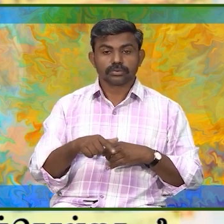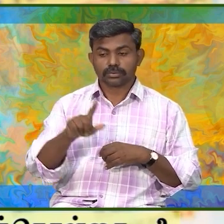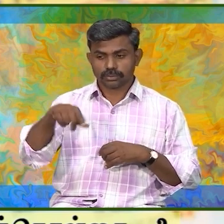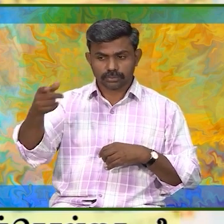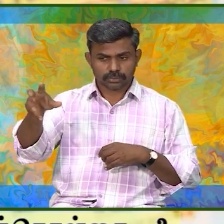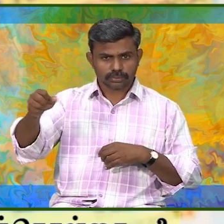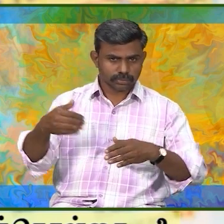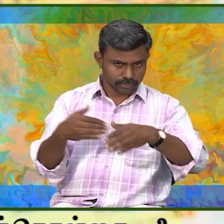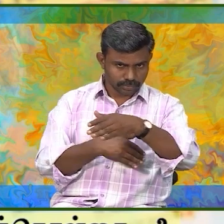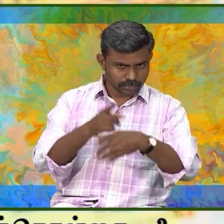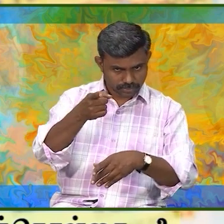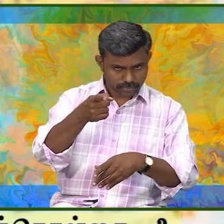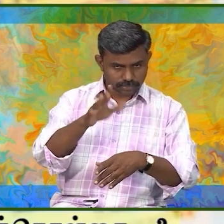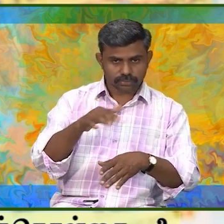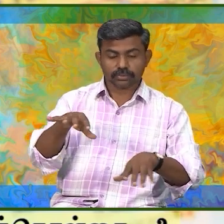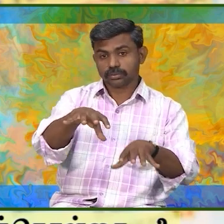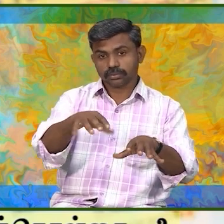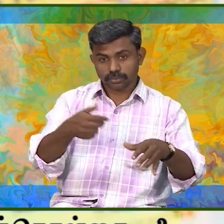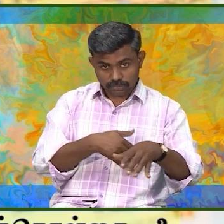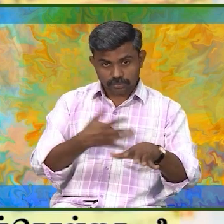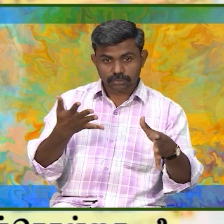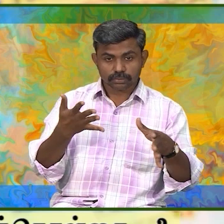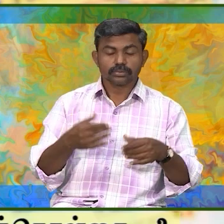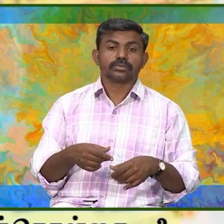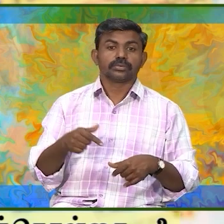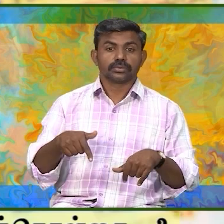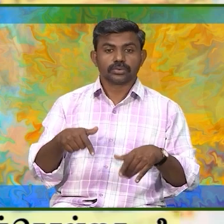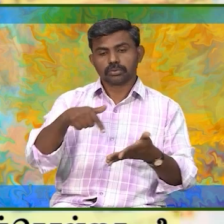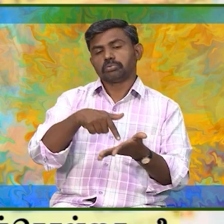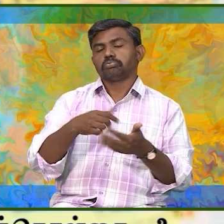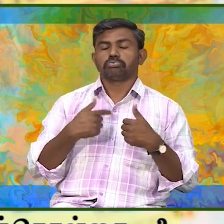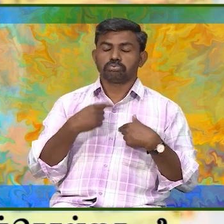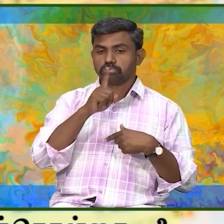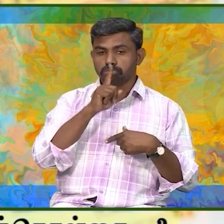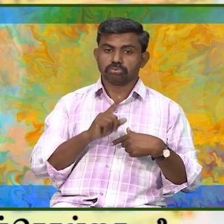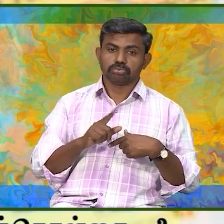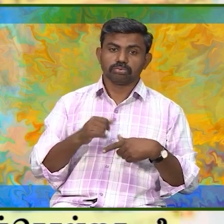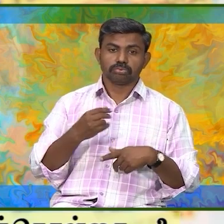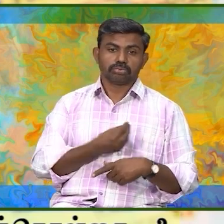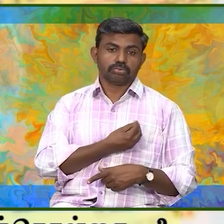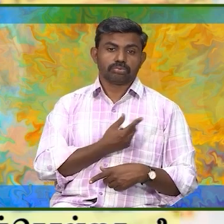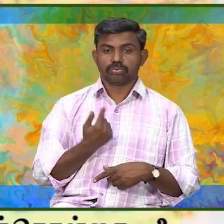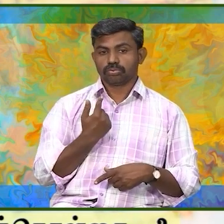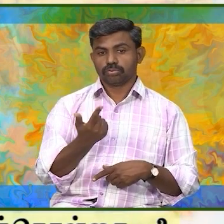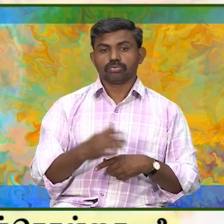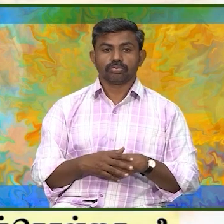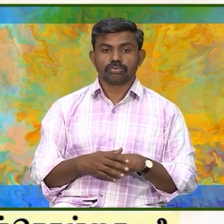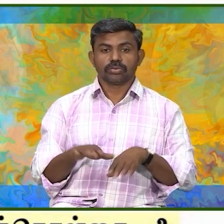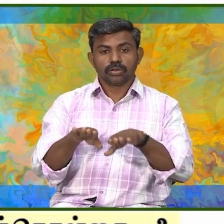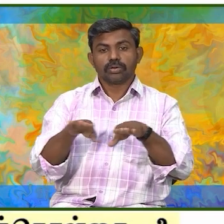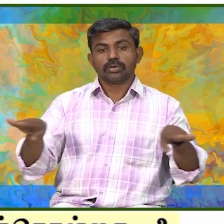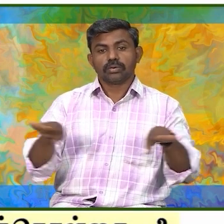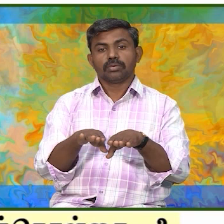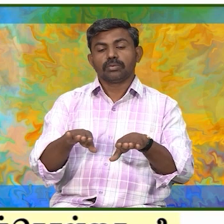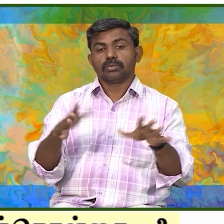தேவை கிடையாது, அடுத்தவங்களுடைய இடமும் நமக்கு தேவை கிடையாது. அப்போது நம்ம இடத்துல நம்ம இருக்கணும். அதுதான் பண்டித ஜவஹர்லால் நேரு அவர்கள் சொல்கிறாங்க,